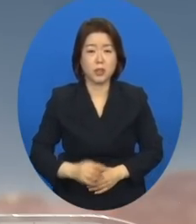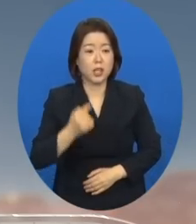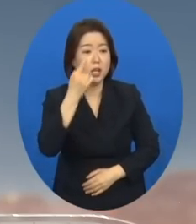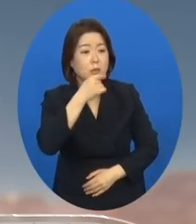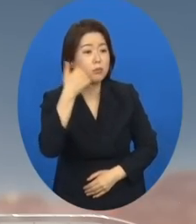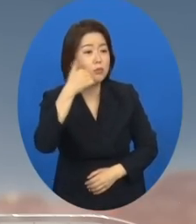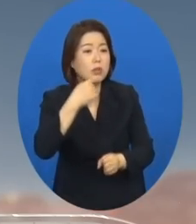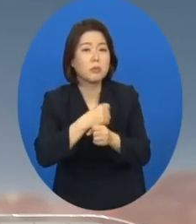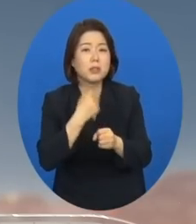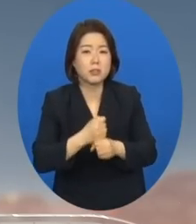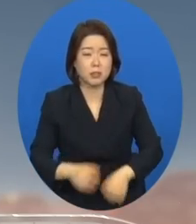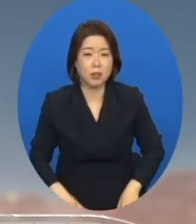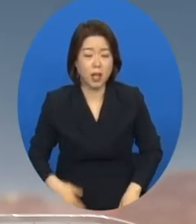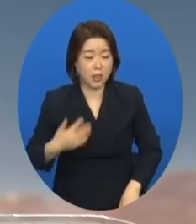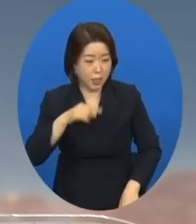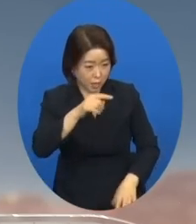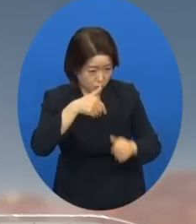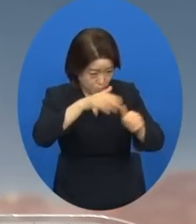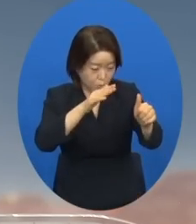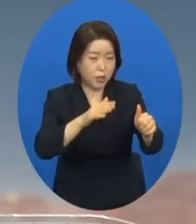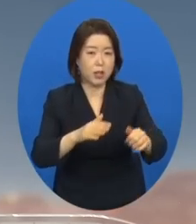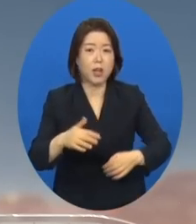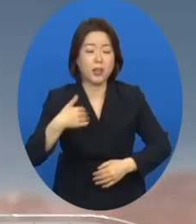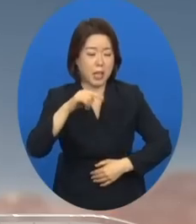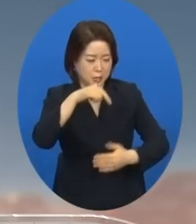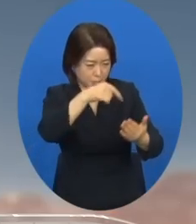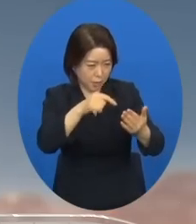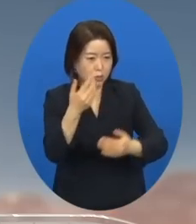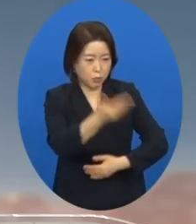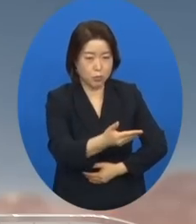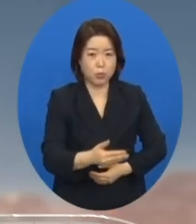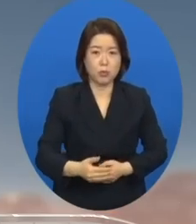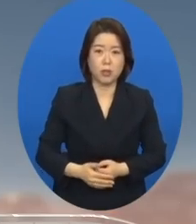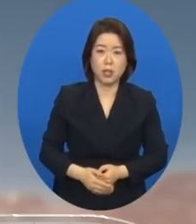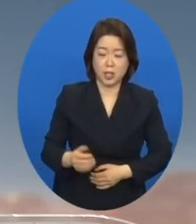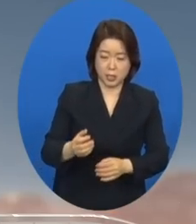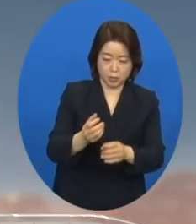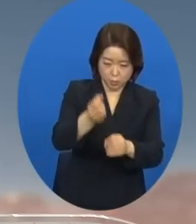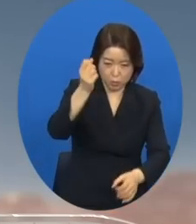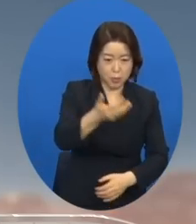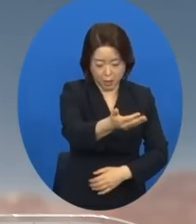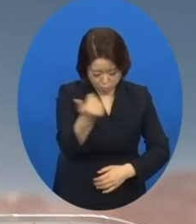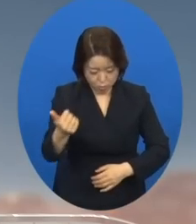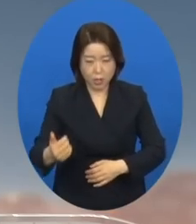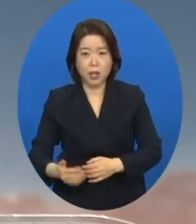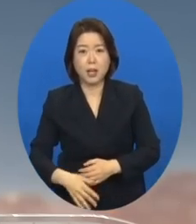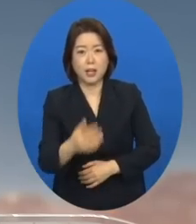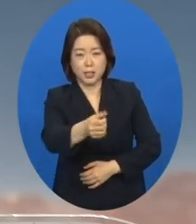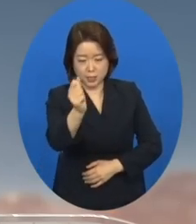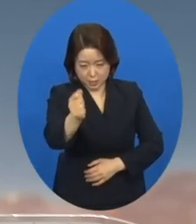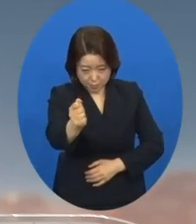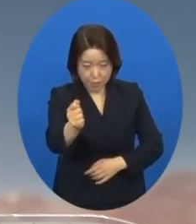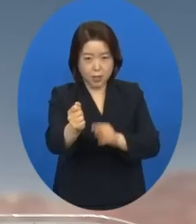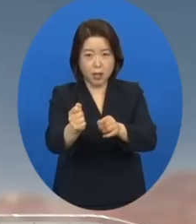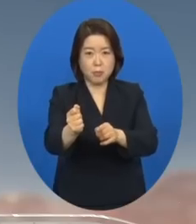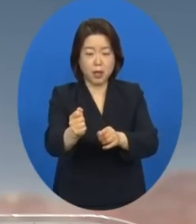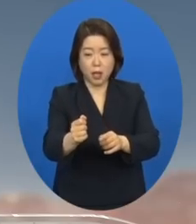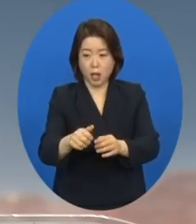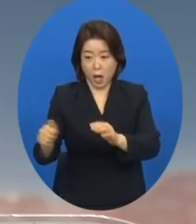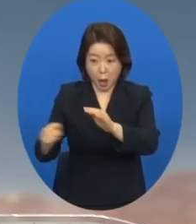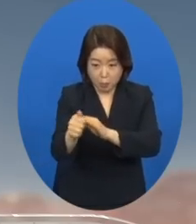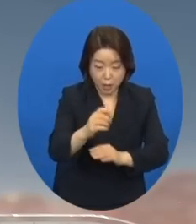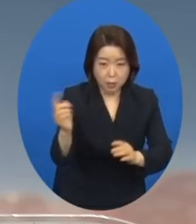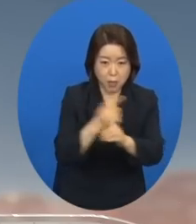만들었느냐 내가 너를 보낼 거야 네가 너를 가르칠까요 그러면서 뭐 지팡이 가져와 봐 야 지팡이 갑자기 뱀이